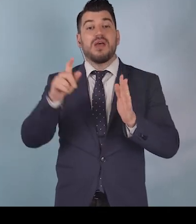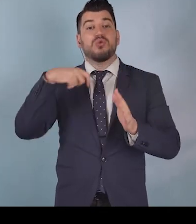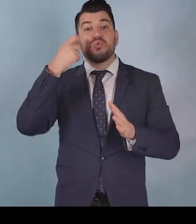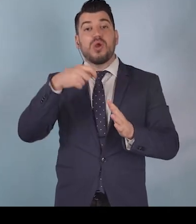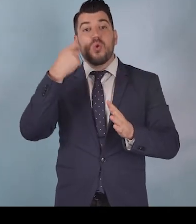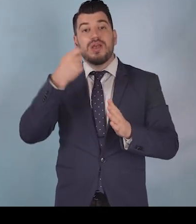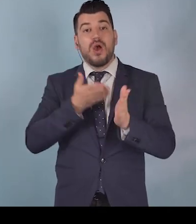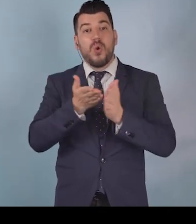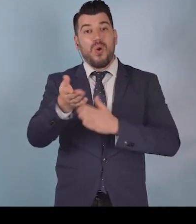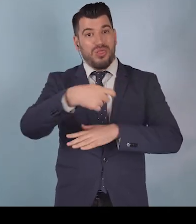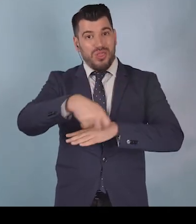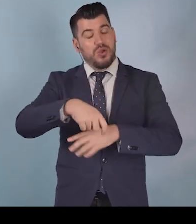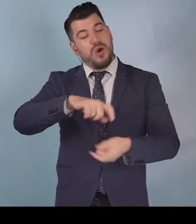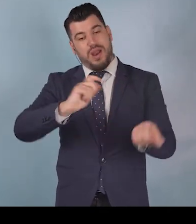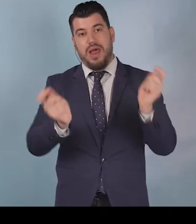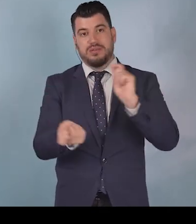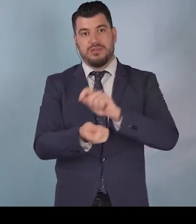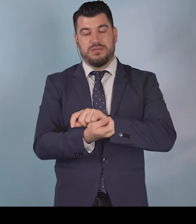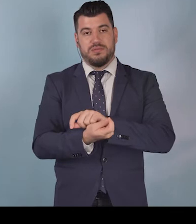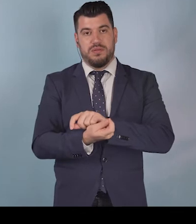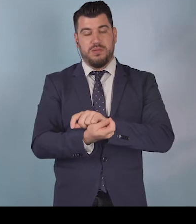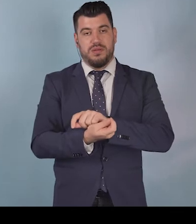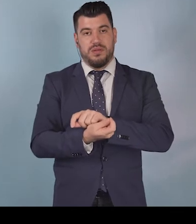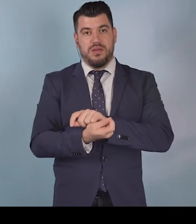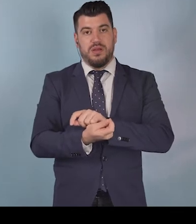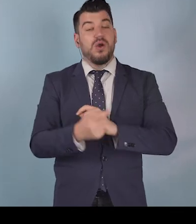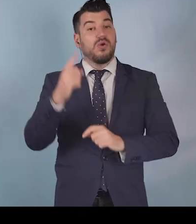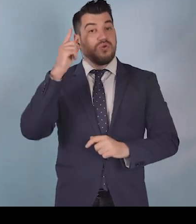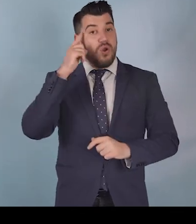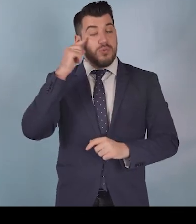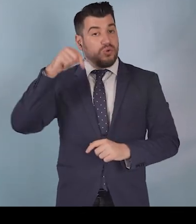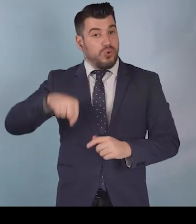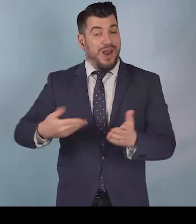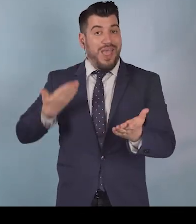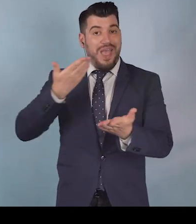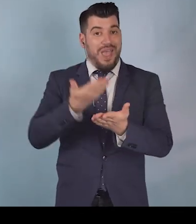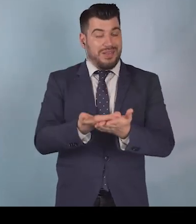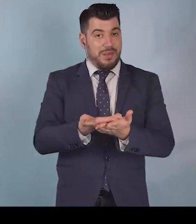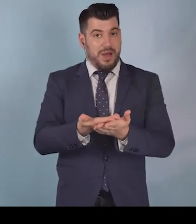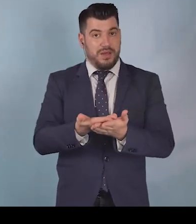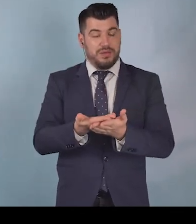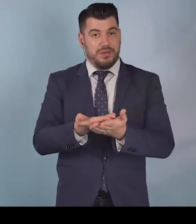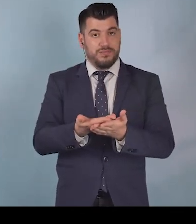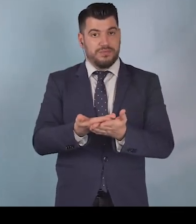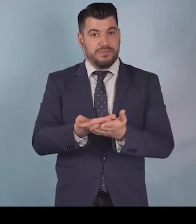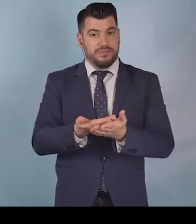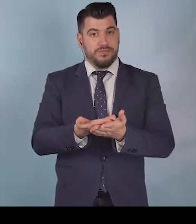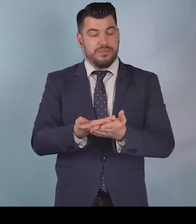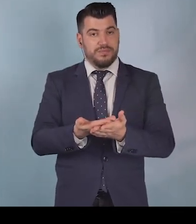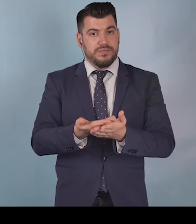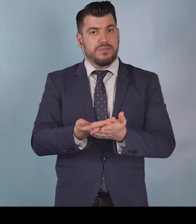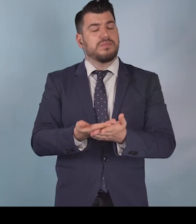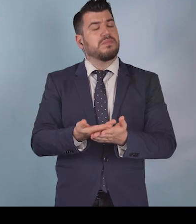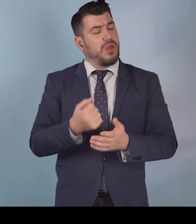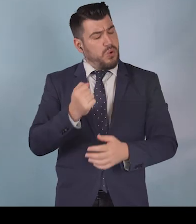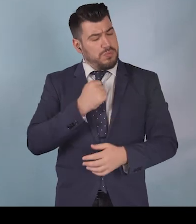συνολική αναθεώρηση του οικογενειακού δικαίου. Αυτή τη στιγμή νομίζω ότι το αίτημα, και θα μου